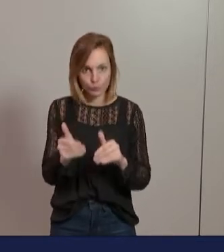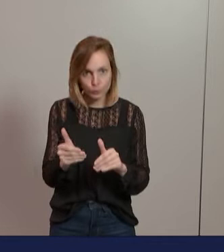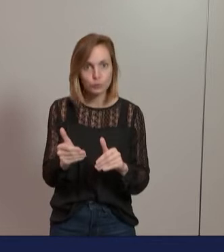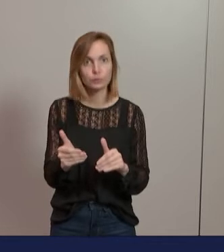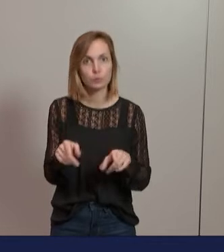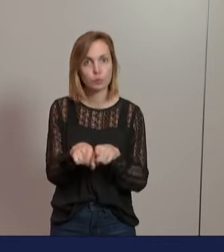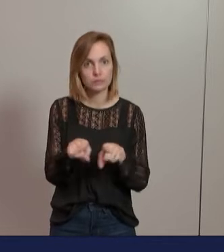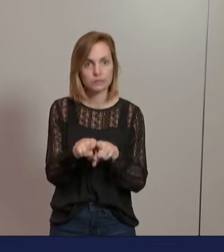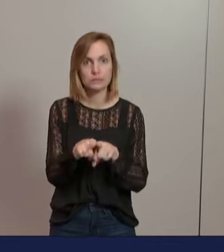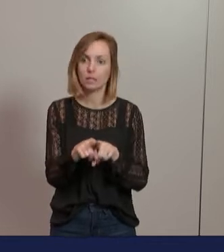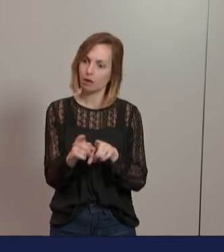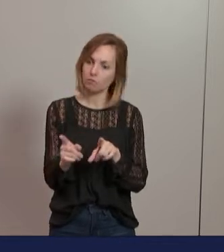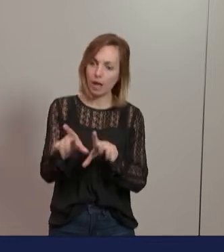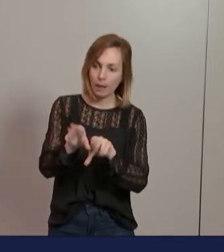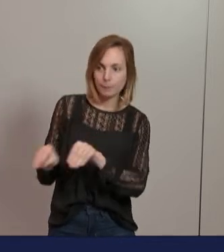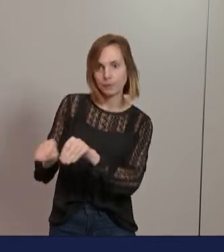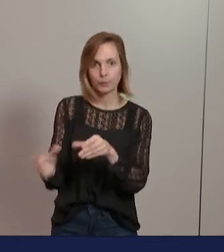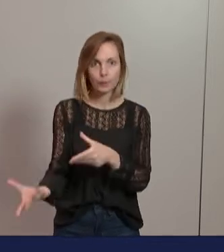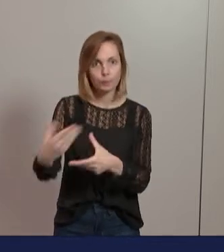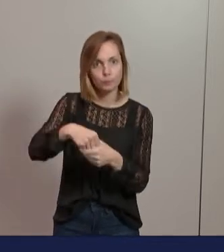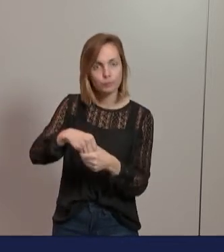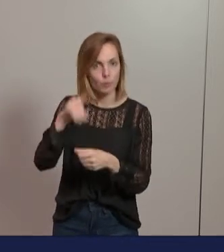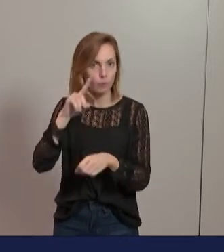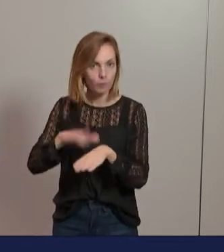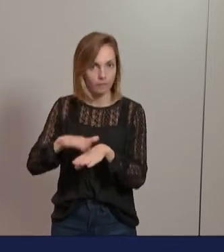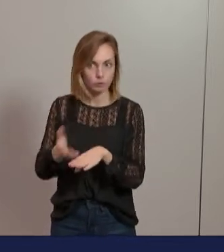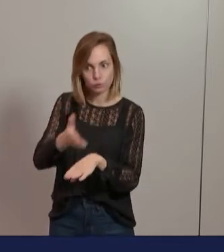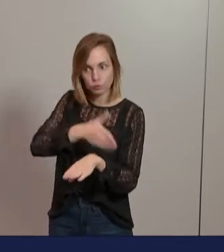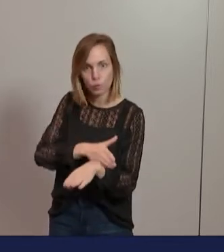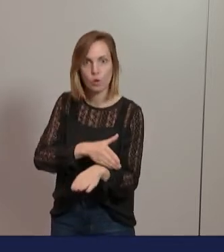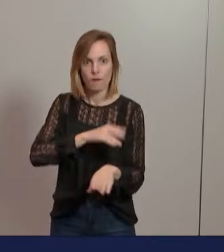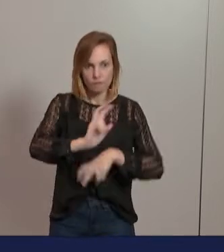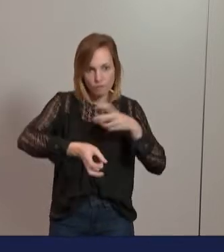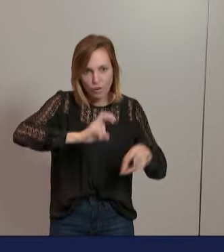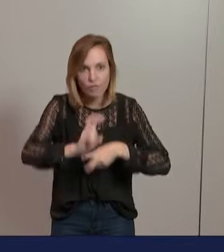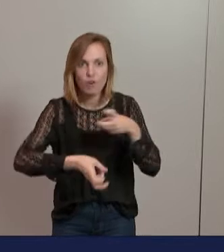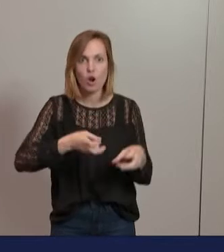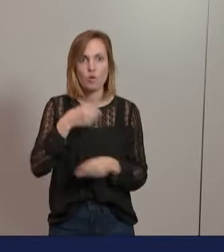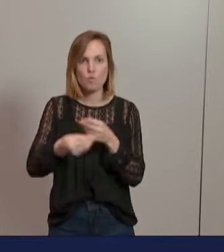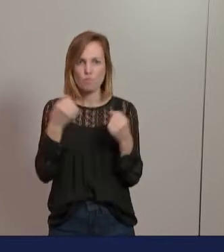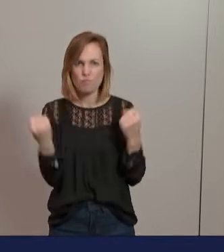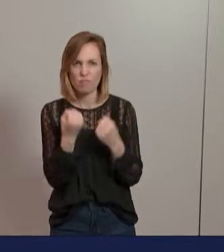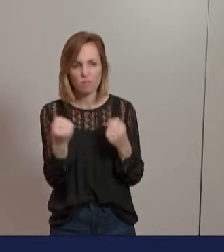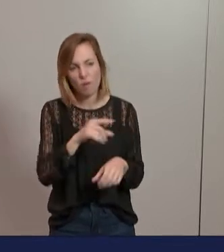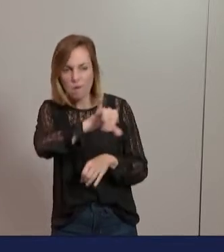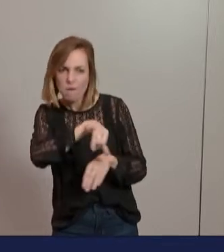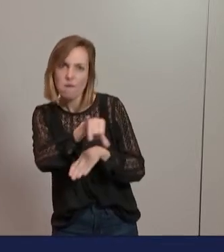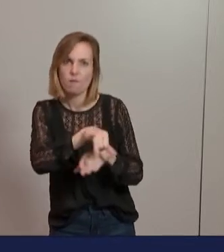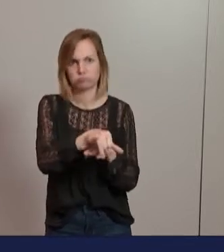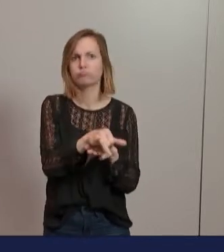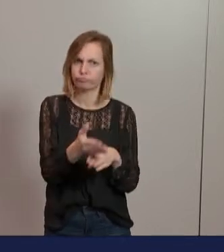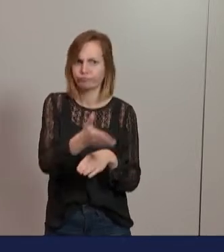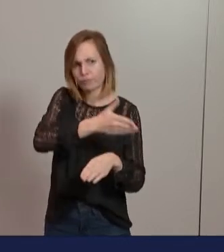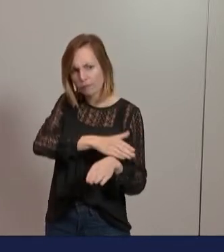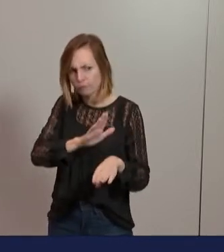y associant les habitants pour favoriser la prévention. Prévention des cambriolages, des démarchages frauduleux, c'est l'un des buts du réseau de